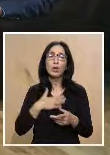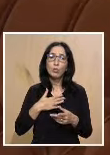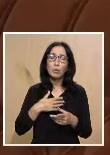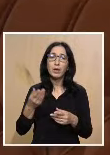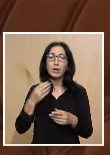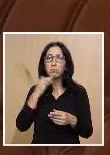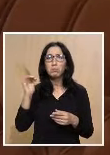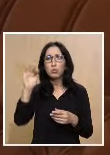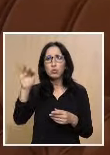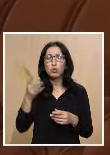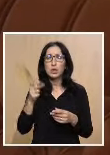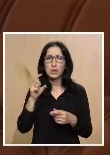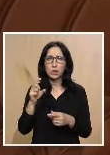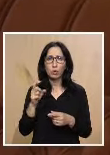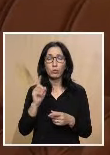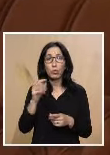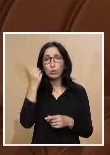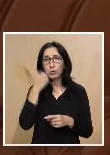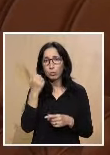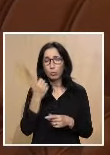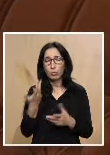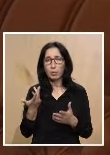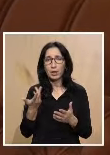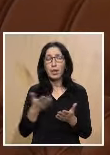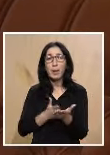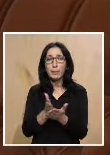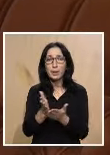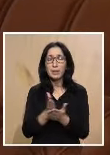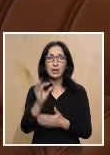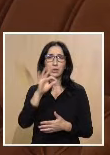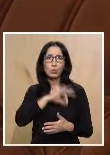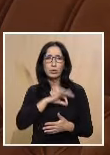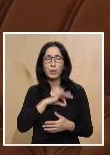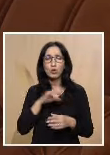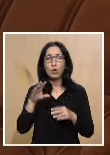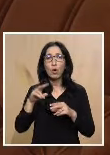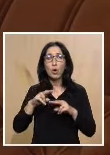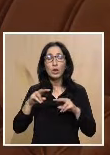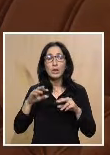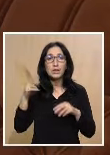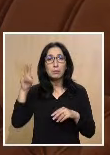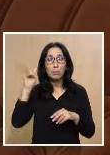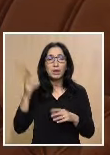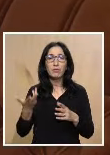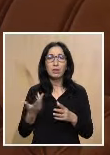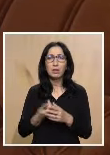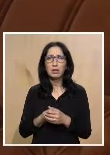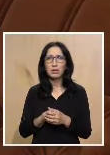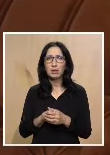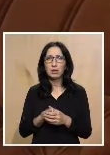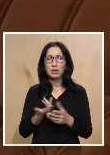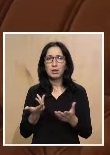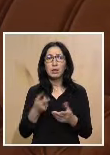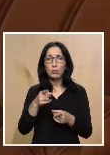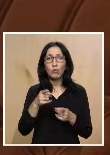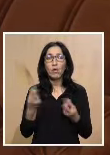чужди сортове, които са одобрени, преминали са успешно изпитване в системата на ИАСАС. И